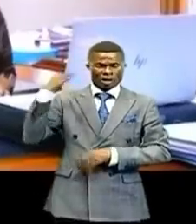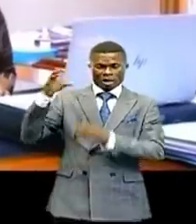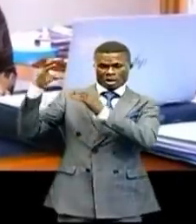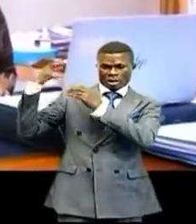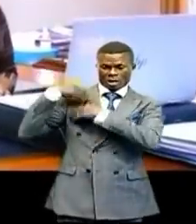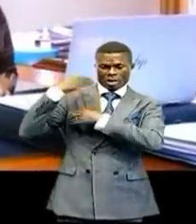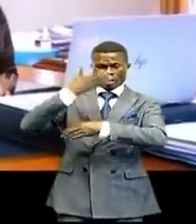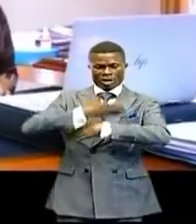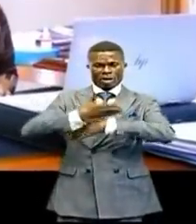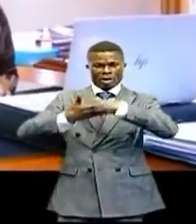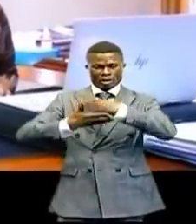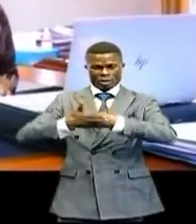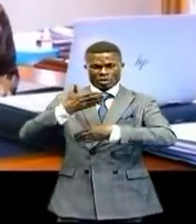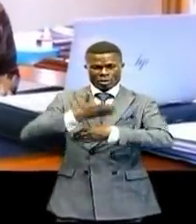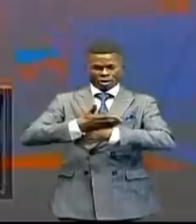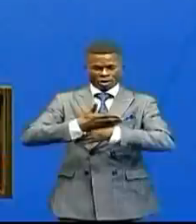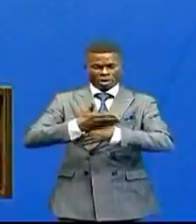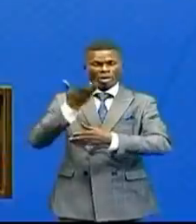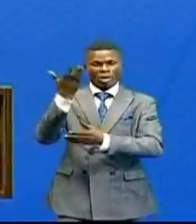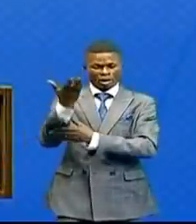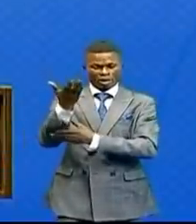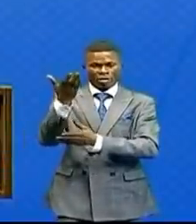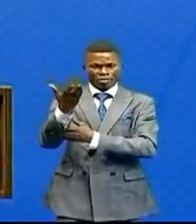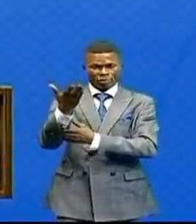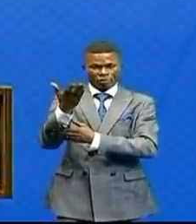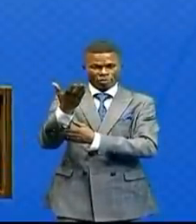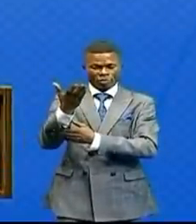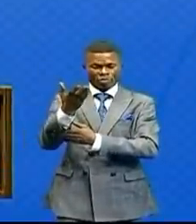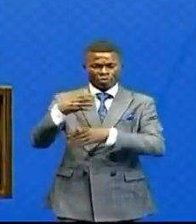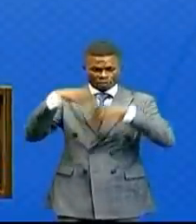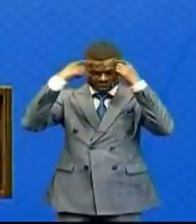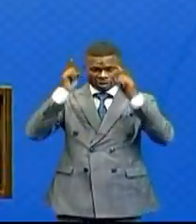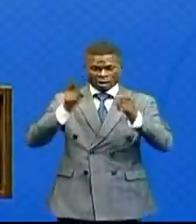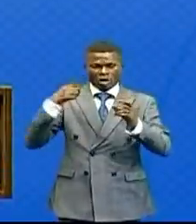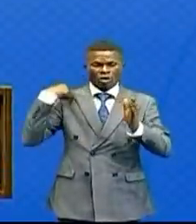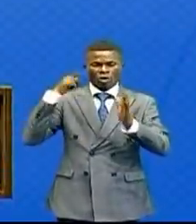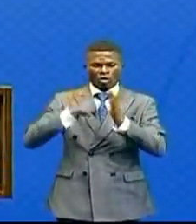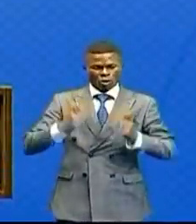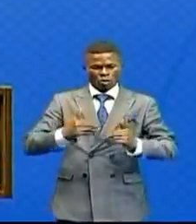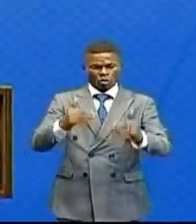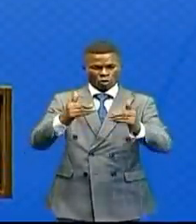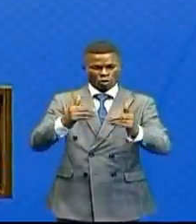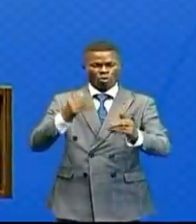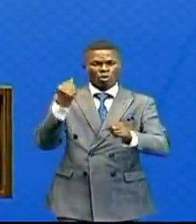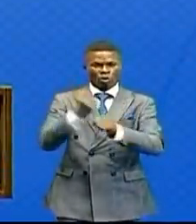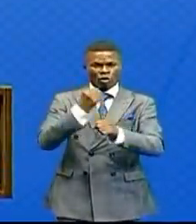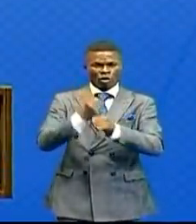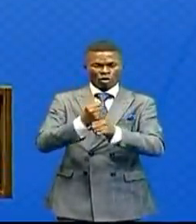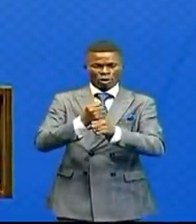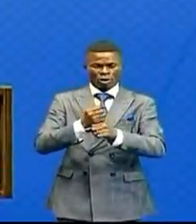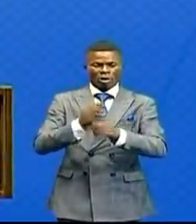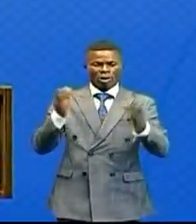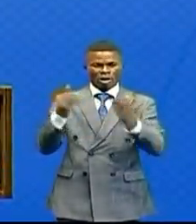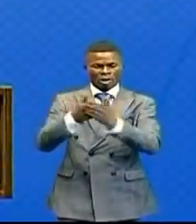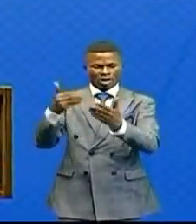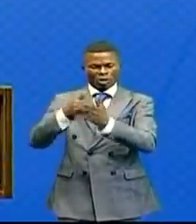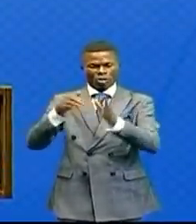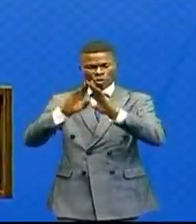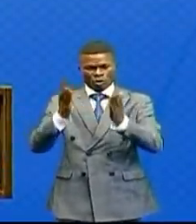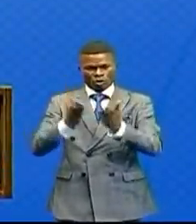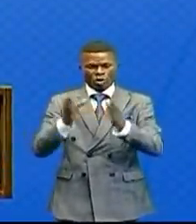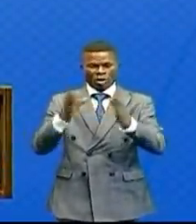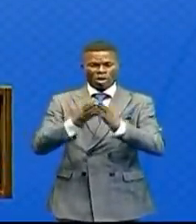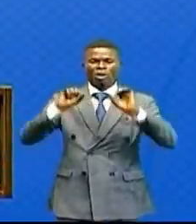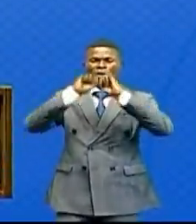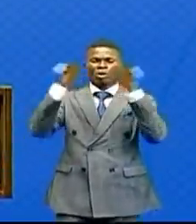charge des infrastructures a sollicité l'aval du gouvernement pour poursuivre le processus de contractualisation avec